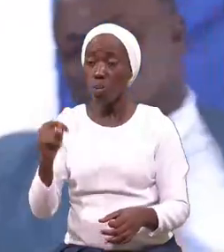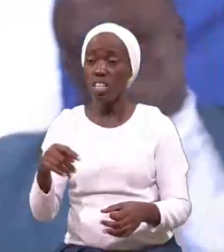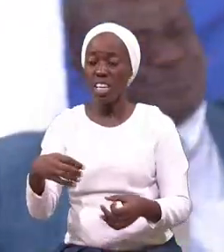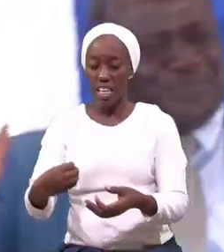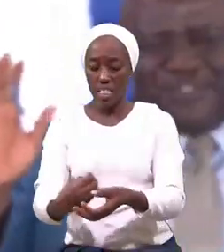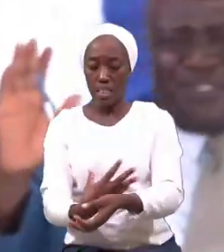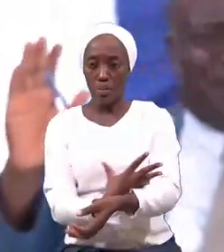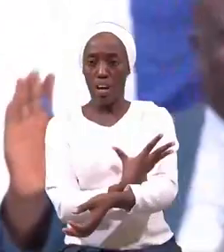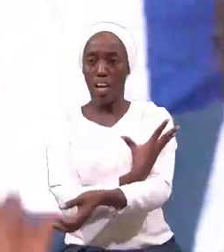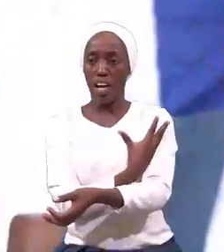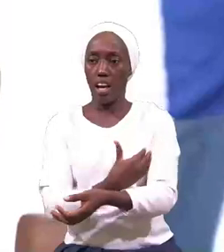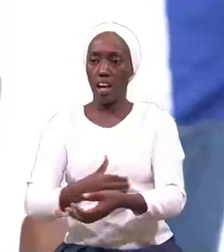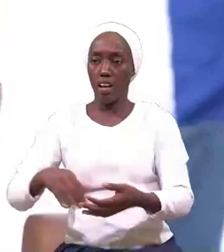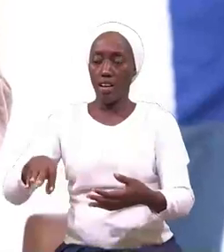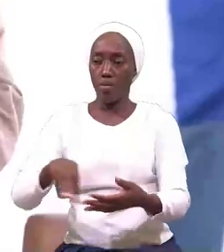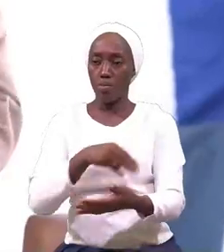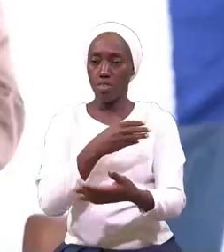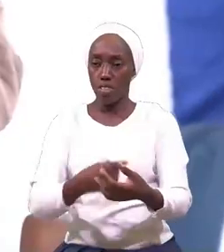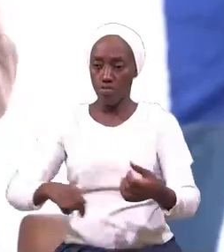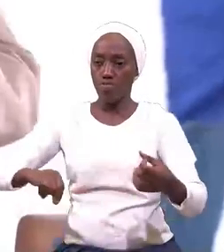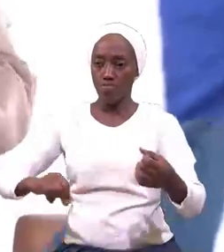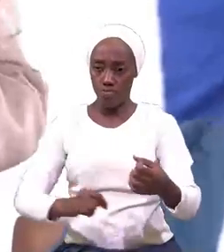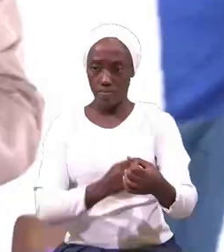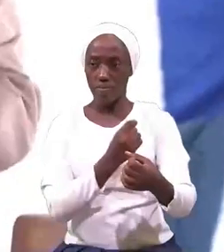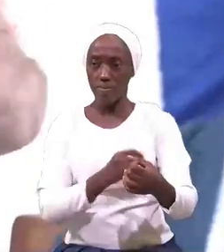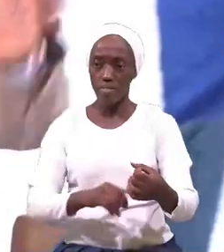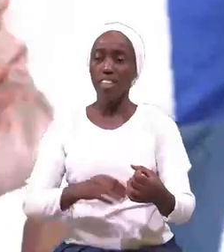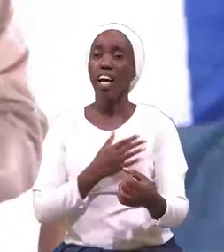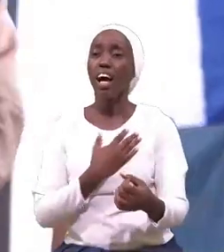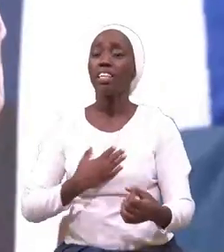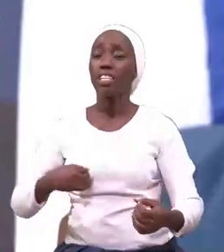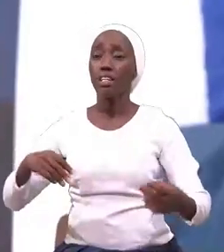Et le mauvais esprit a reconnu la musique inspirée.